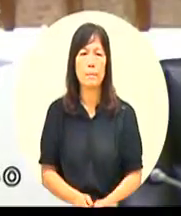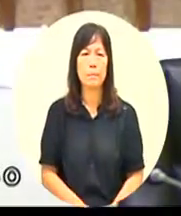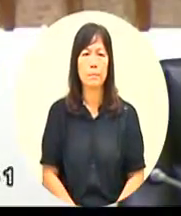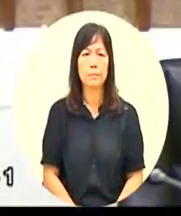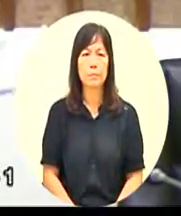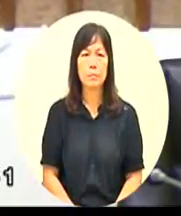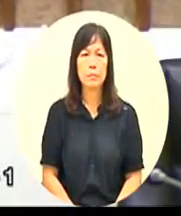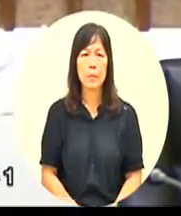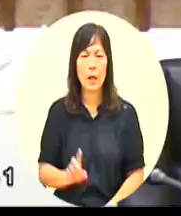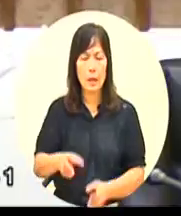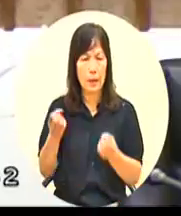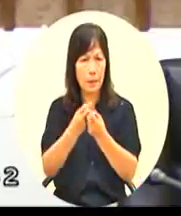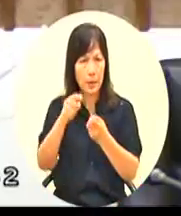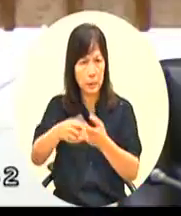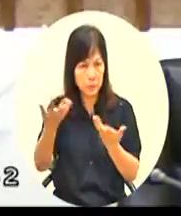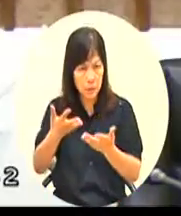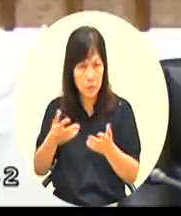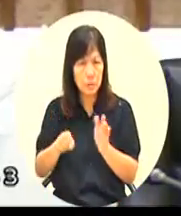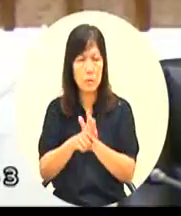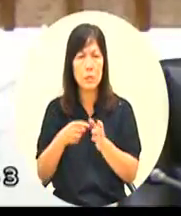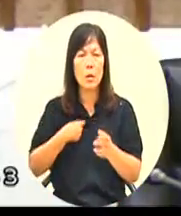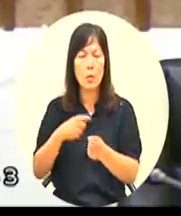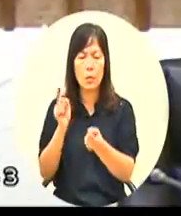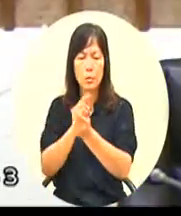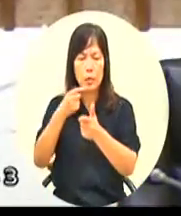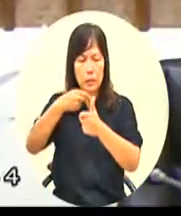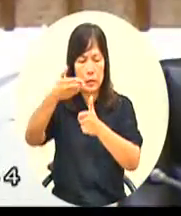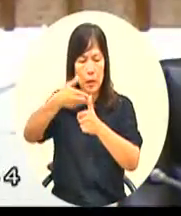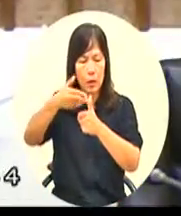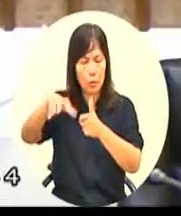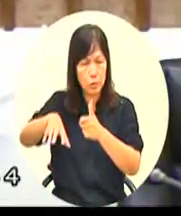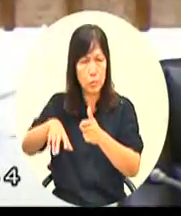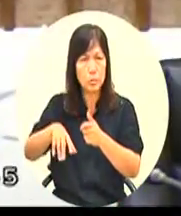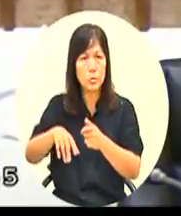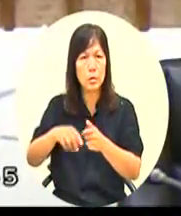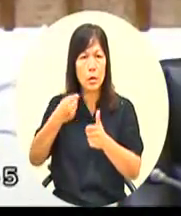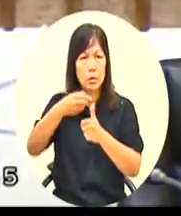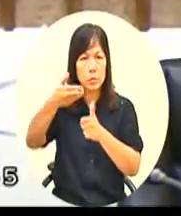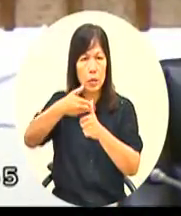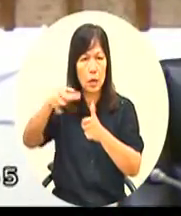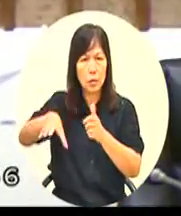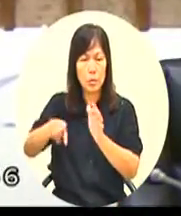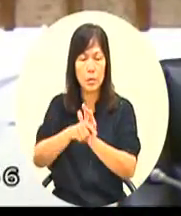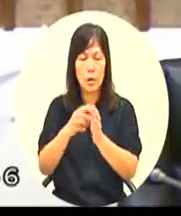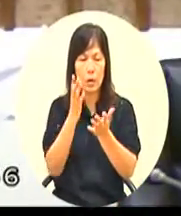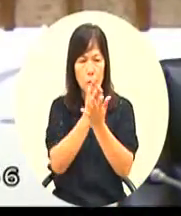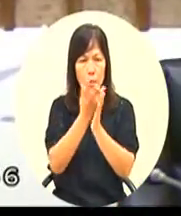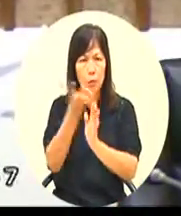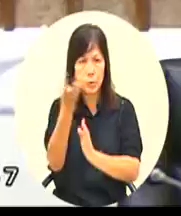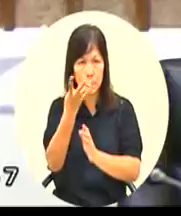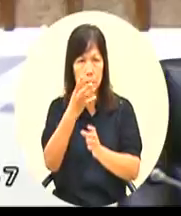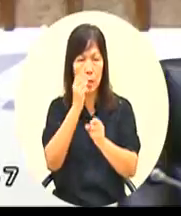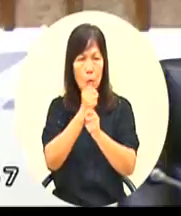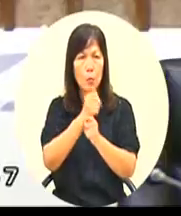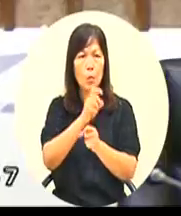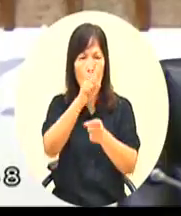那发生这个事情的时候，我知道教育局有我知道教育局这边有四大方向哦，就是